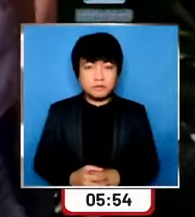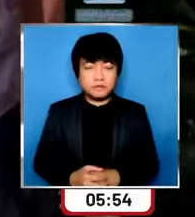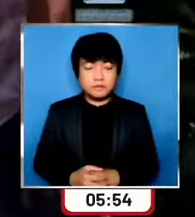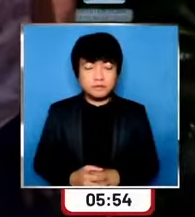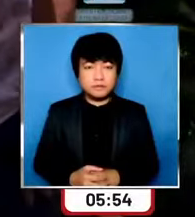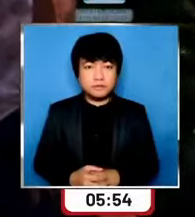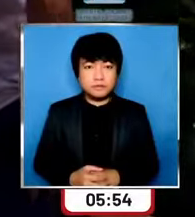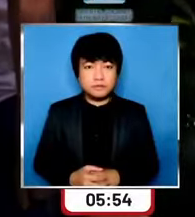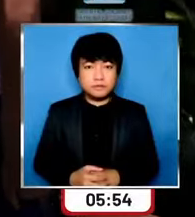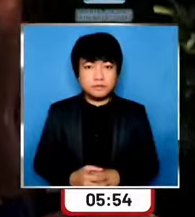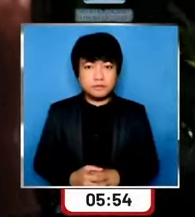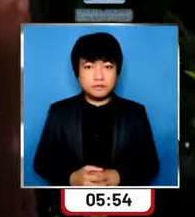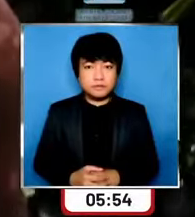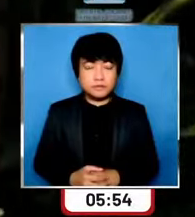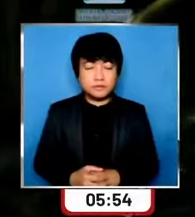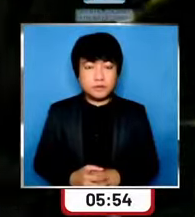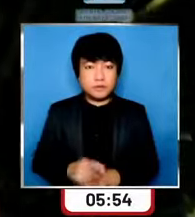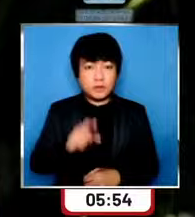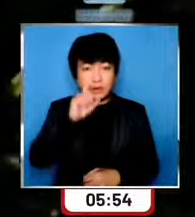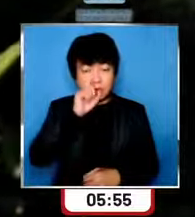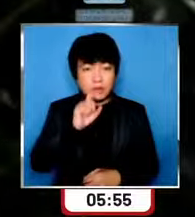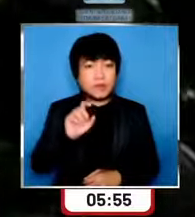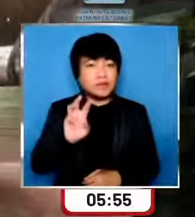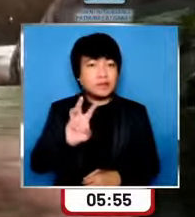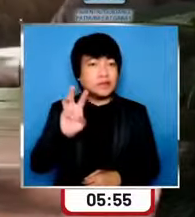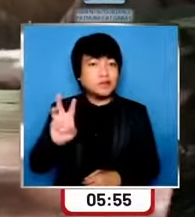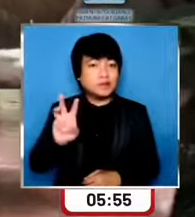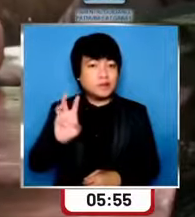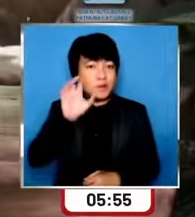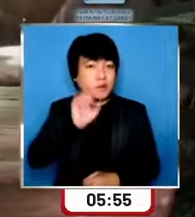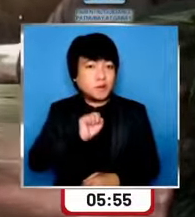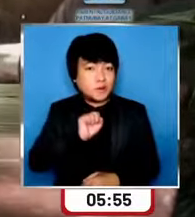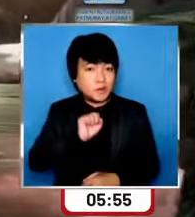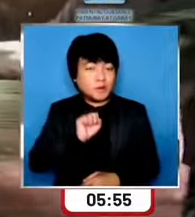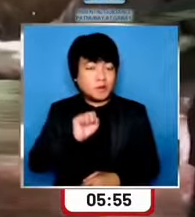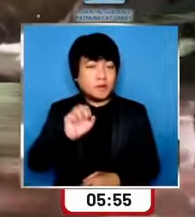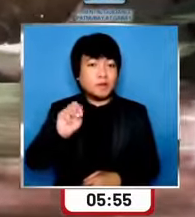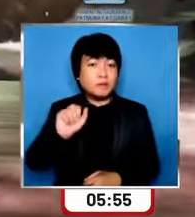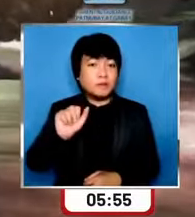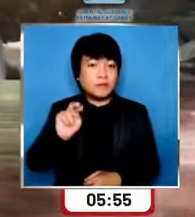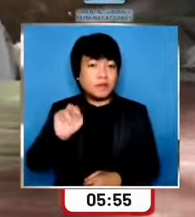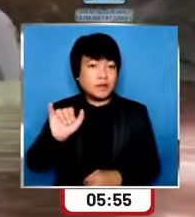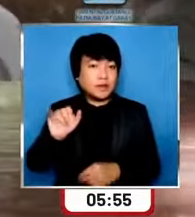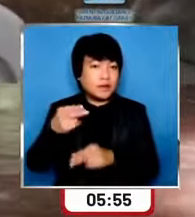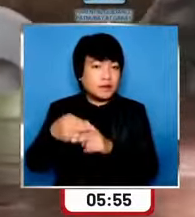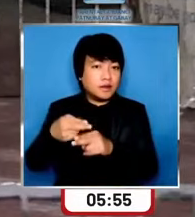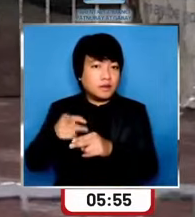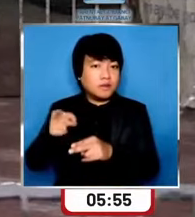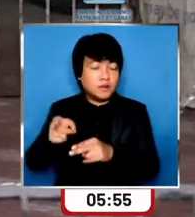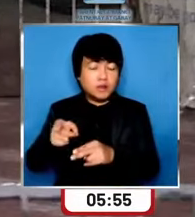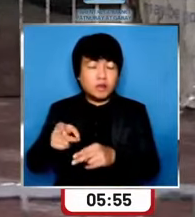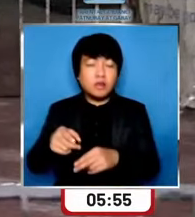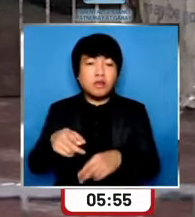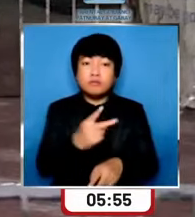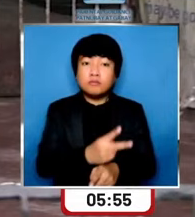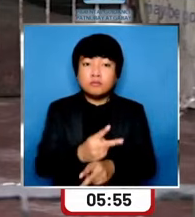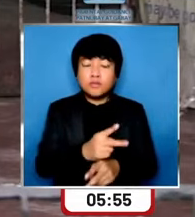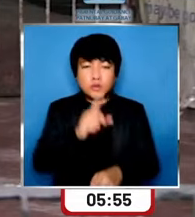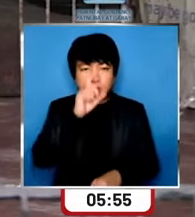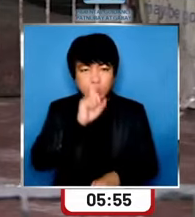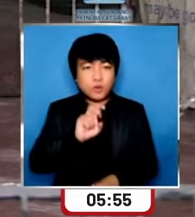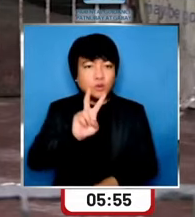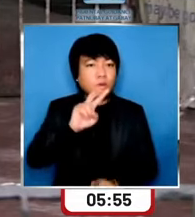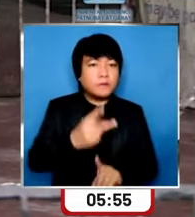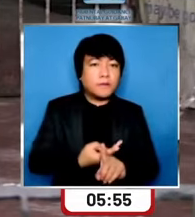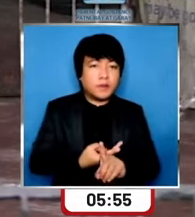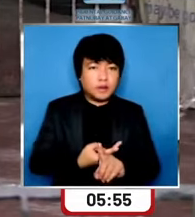Ang 61 anyos at animal advocate na si Manny Tangko, may inaalagaan daw na 2-month-old na white lion cub. Masayang-masaya po kami na